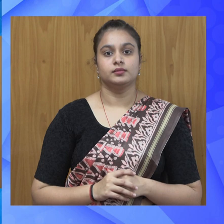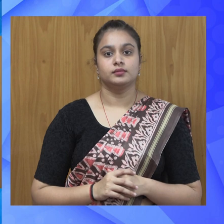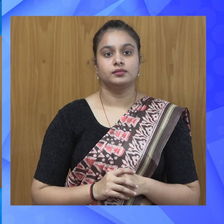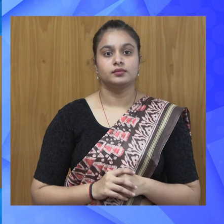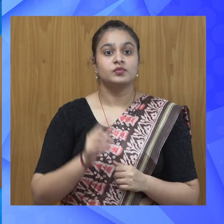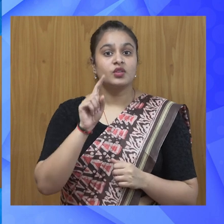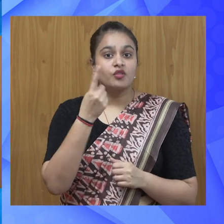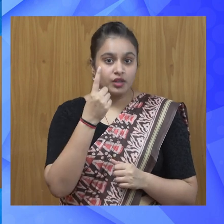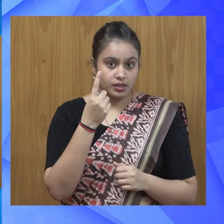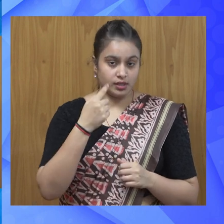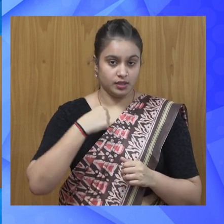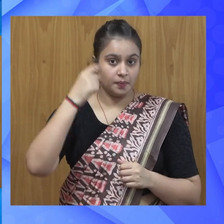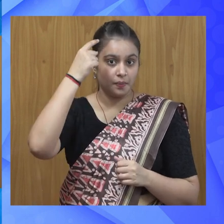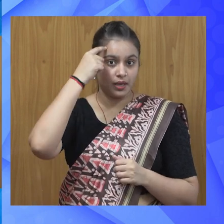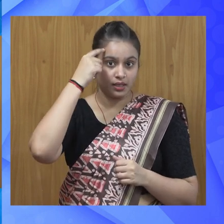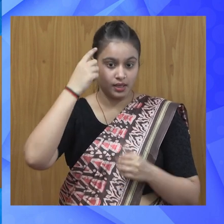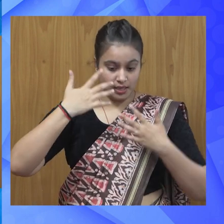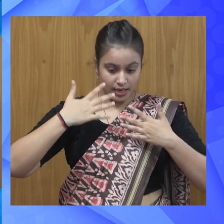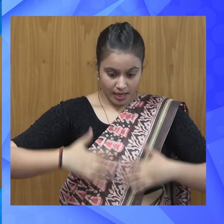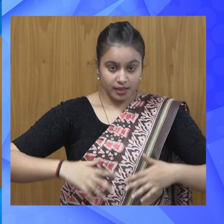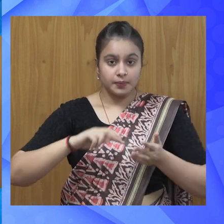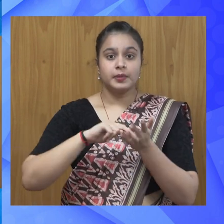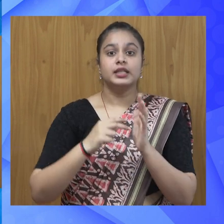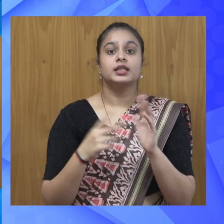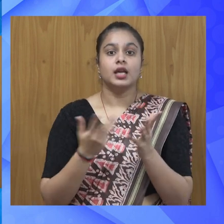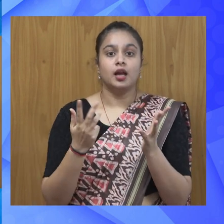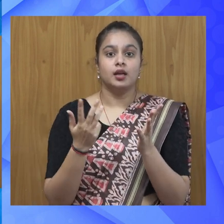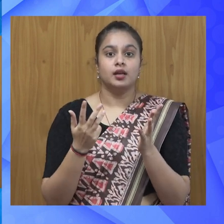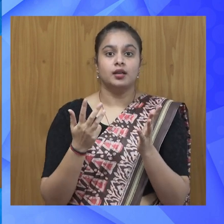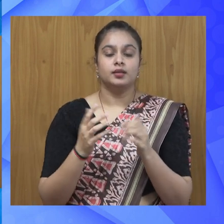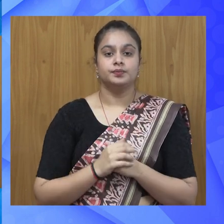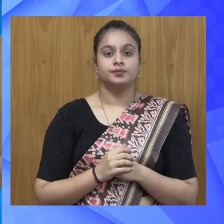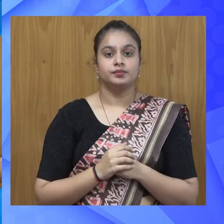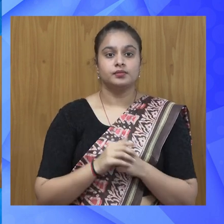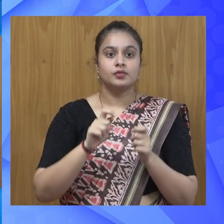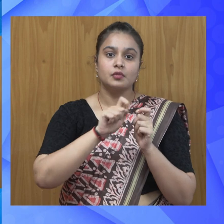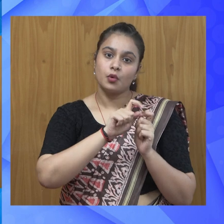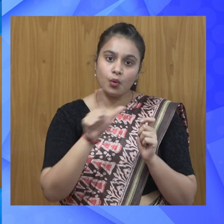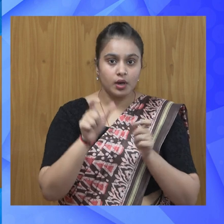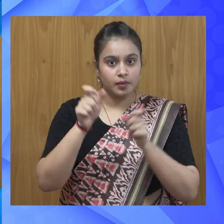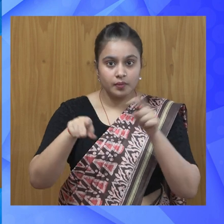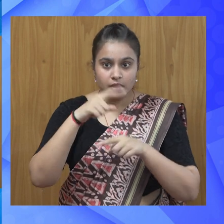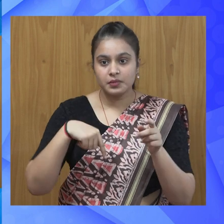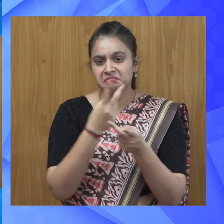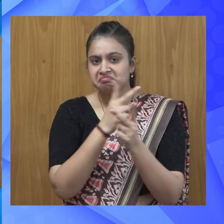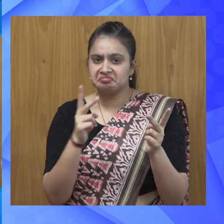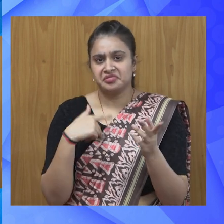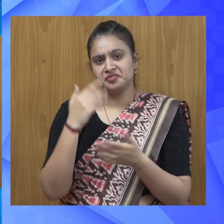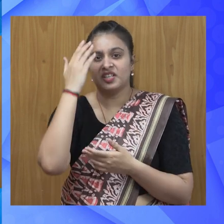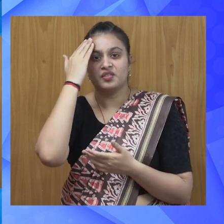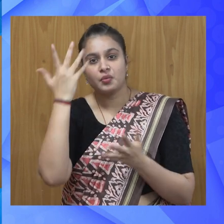पहले समझते हैं कि मानसिक स्वास्थ्य है क्या, क्योंकि इसके बारे में सब लोगों को अलग अलग धारणाएं होती